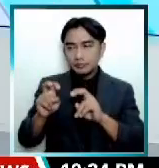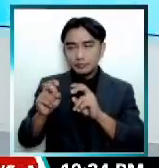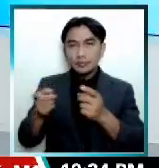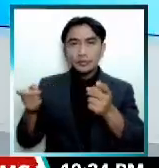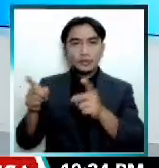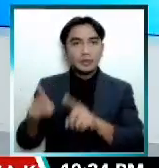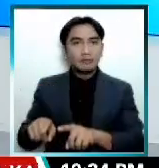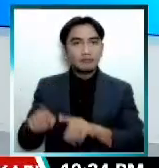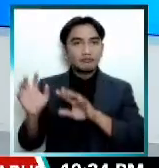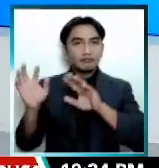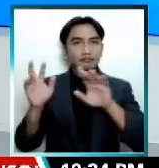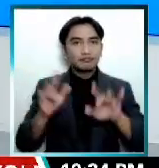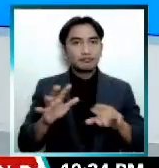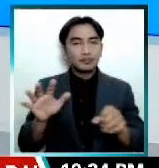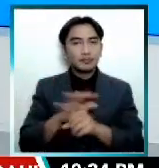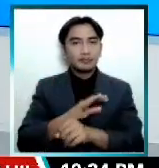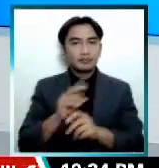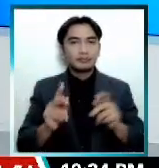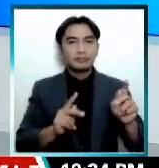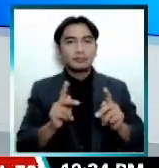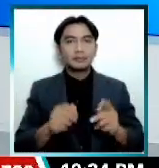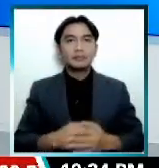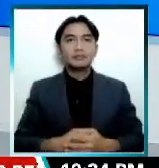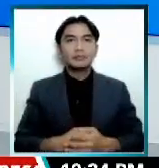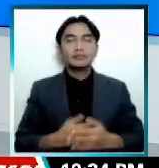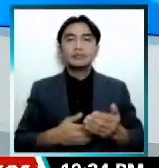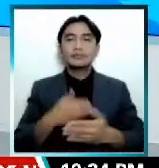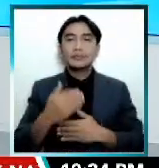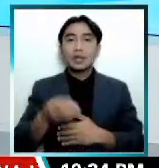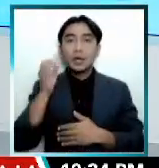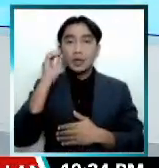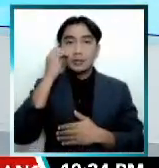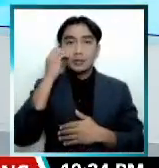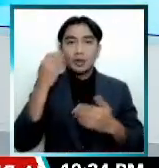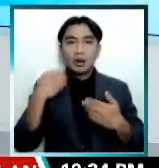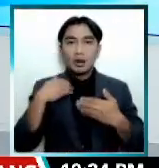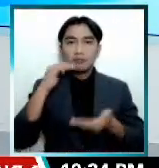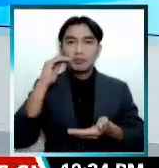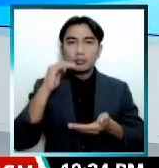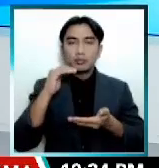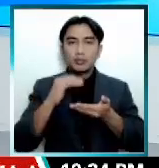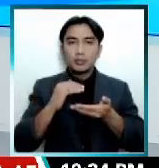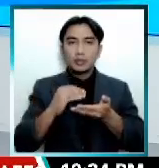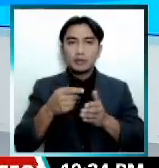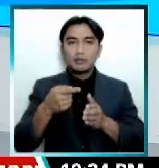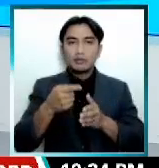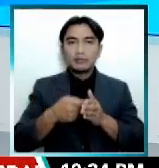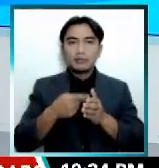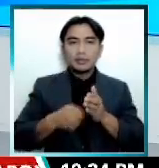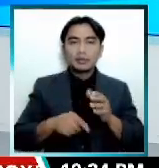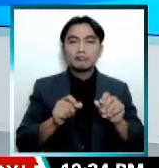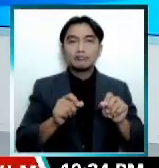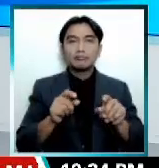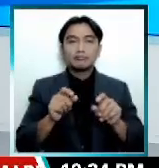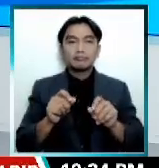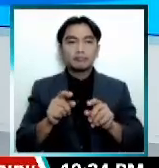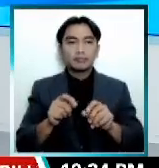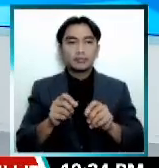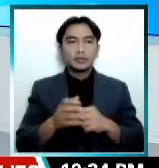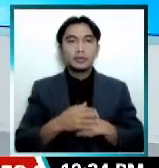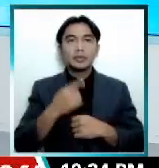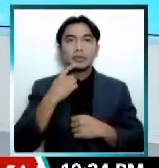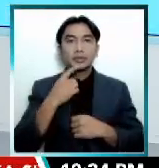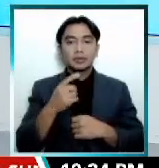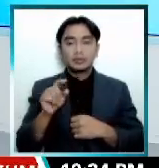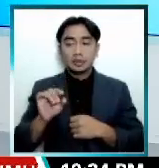Bumaba na ang presyo ng sibuyas sa ilang pamilihan. Sabi ng grupong Sinag o Samahang Industriya ng Agrikultura,